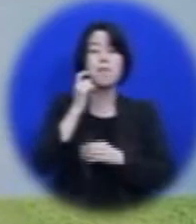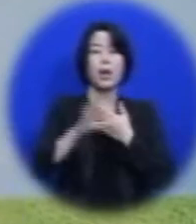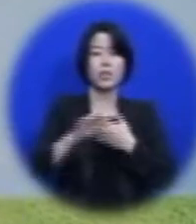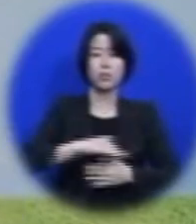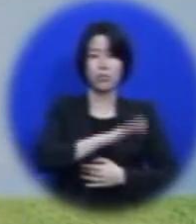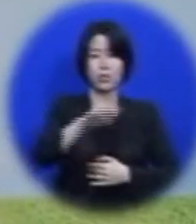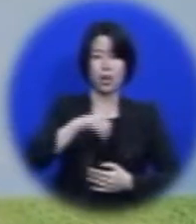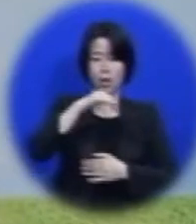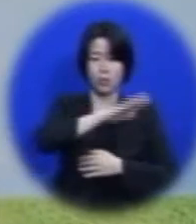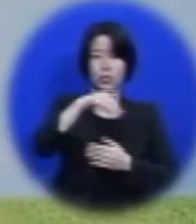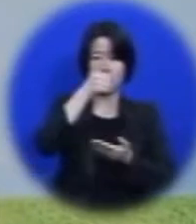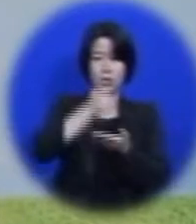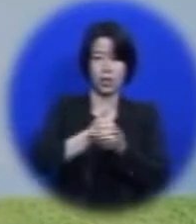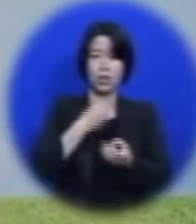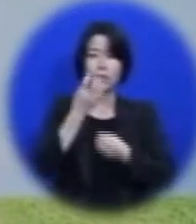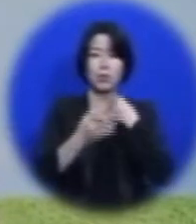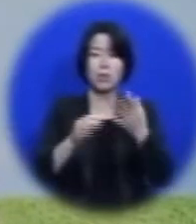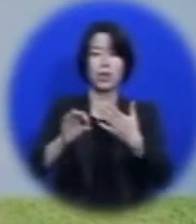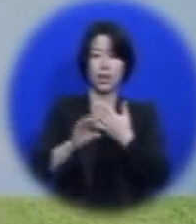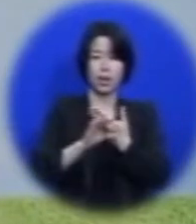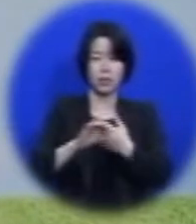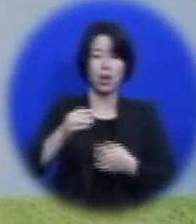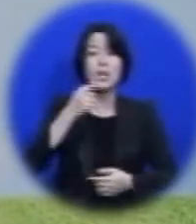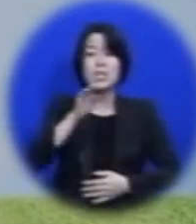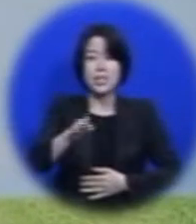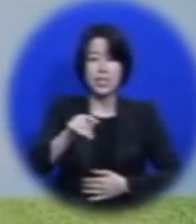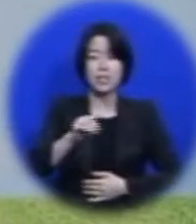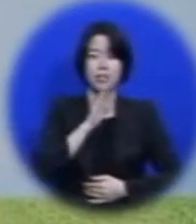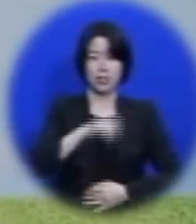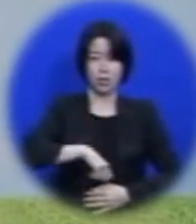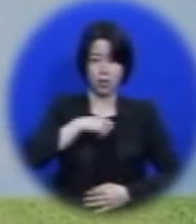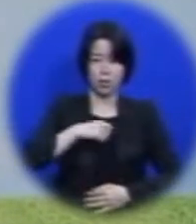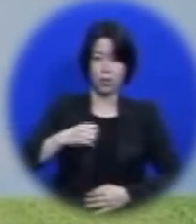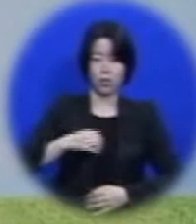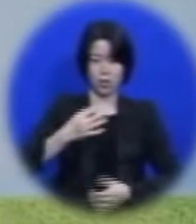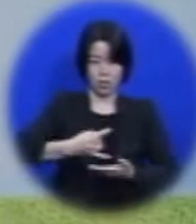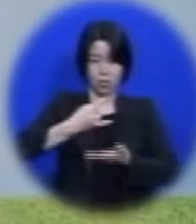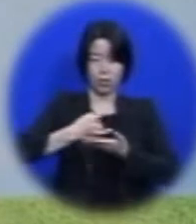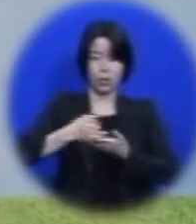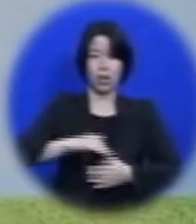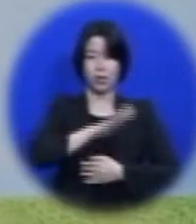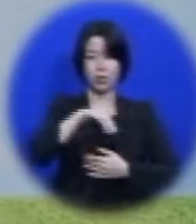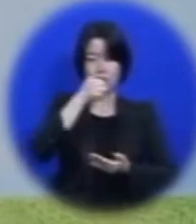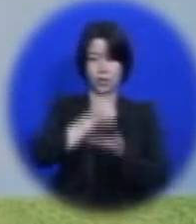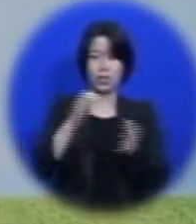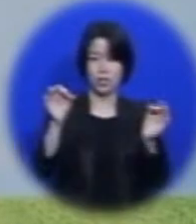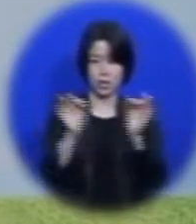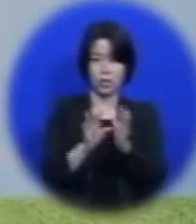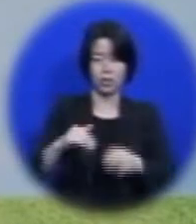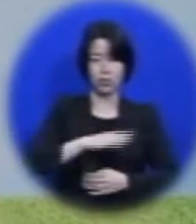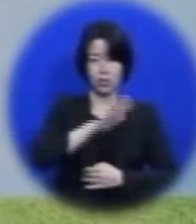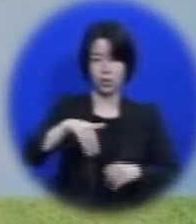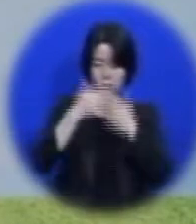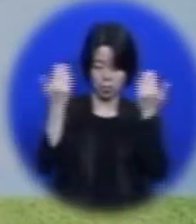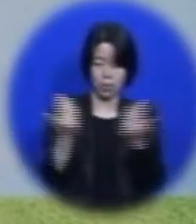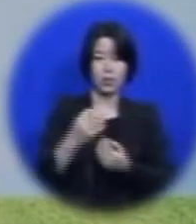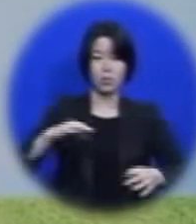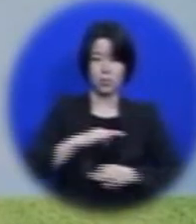우리 죄를 자백하면 그는 미쁘시고 의로우사 우리 죄를 사하시며 우리를 모든